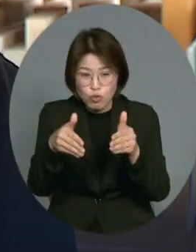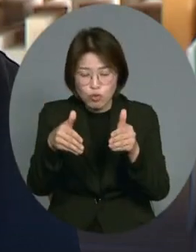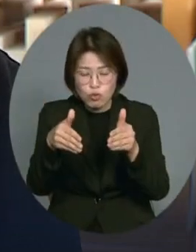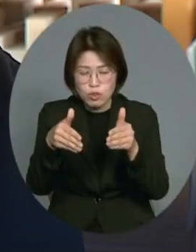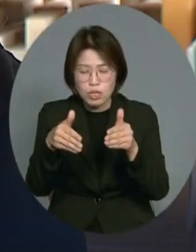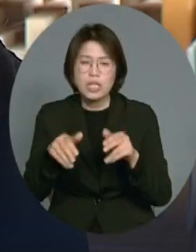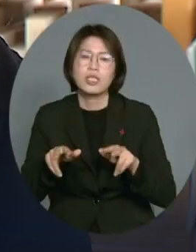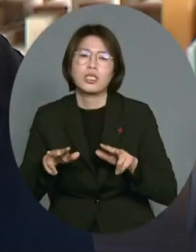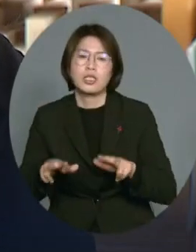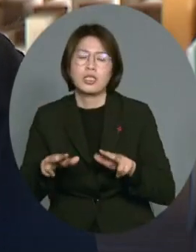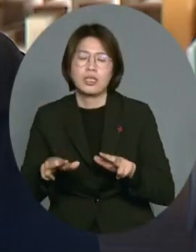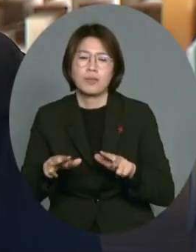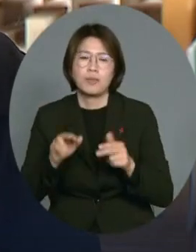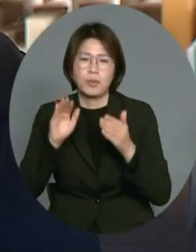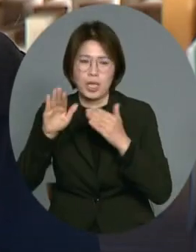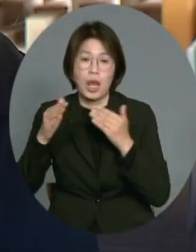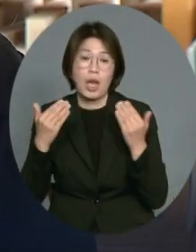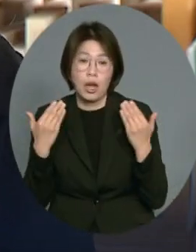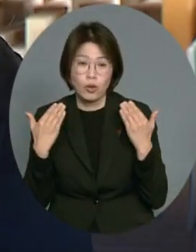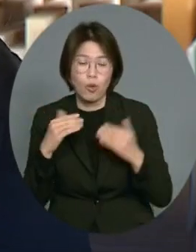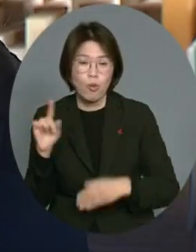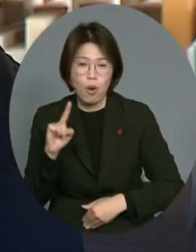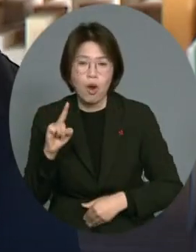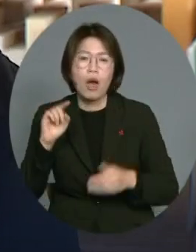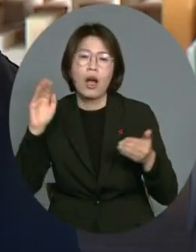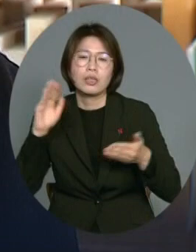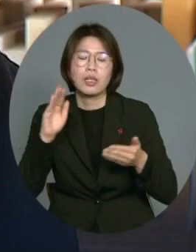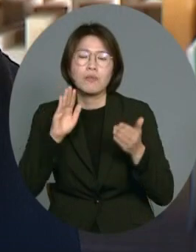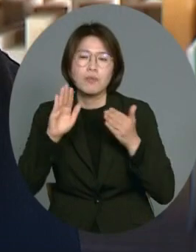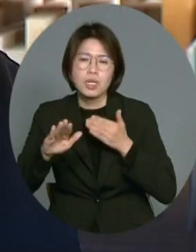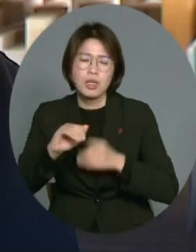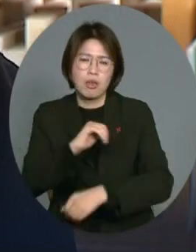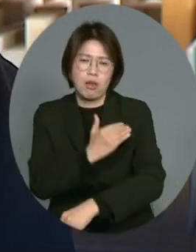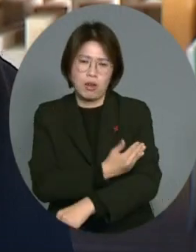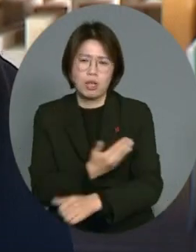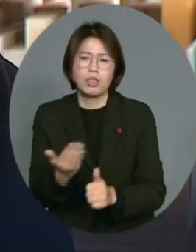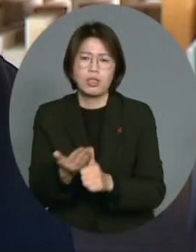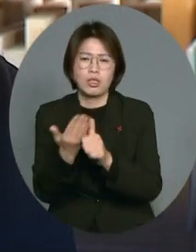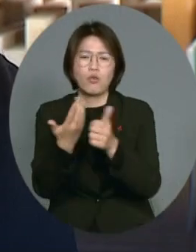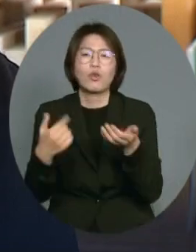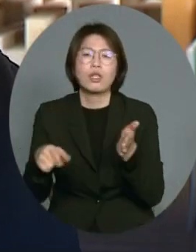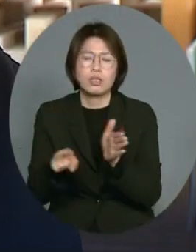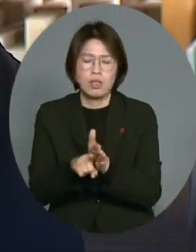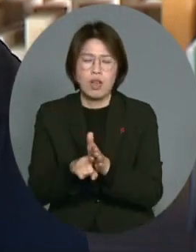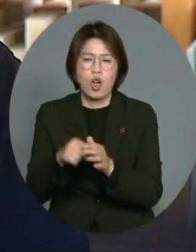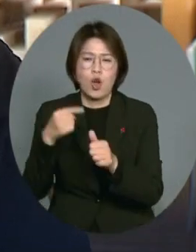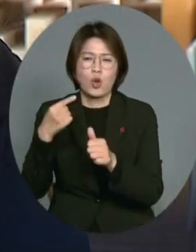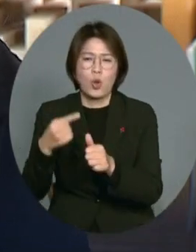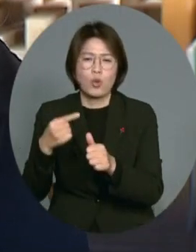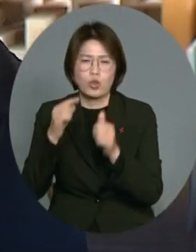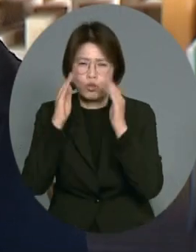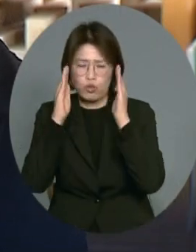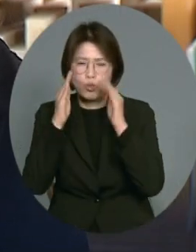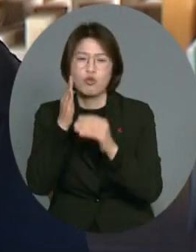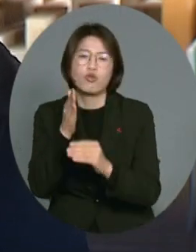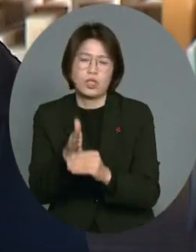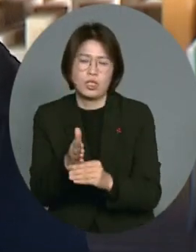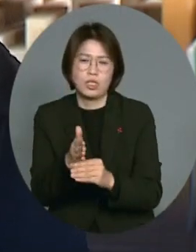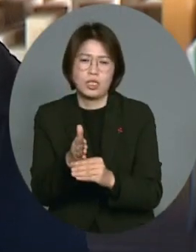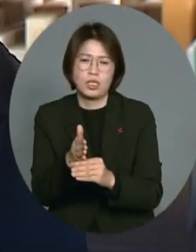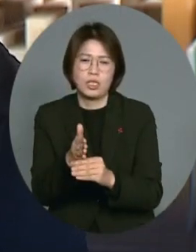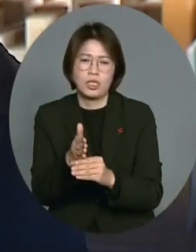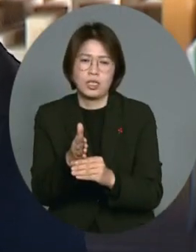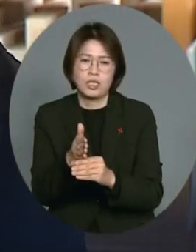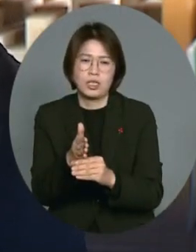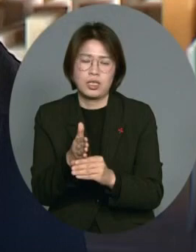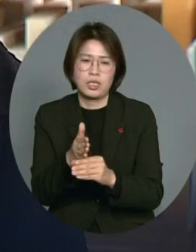하면 지금 미래 학교는 학생들의 미래 역량을 길러주기 위해서 교실 수업이 중심이 되는 수업